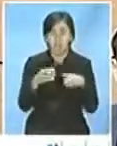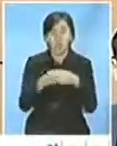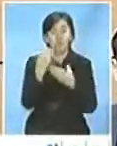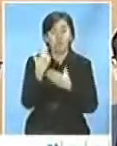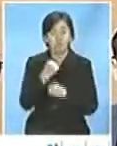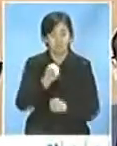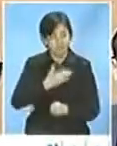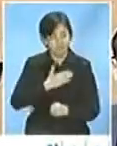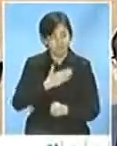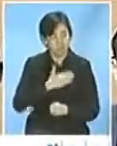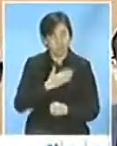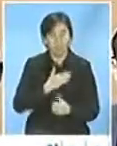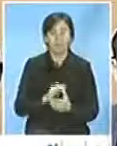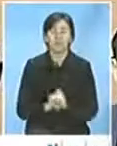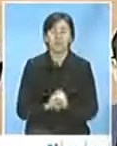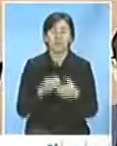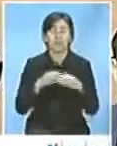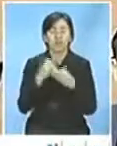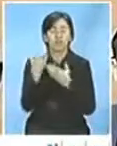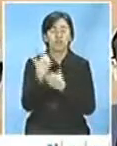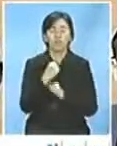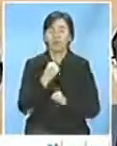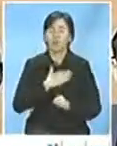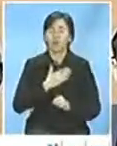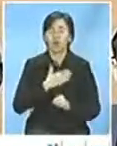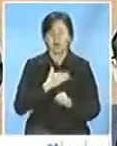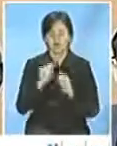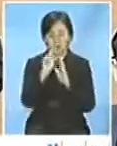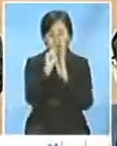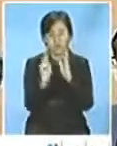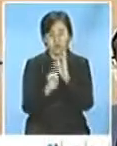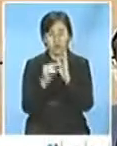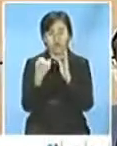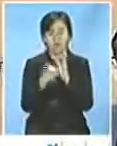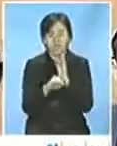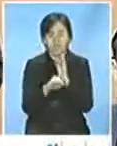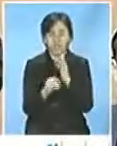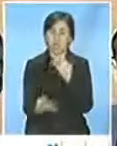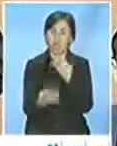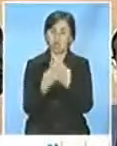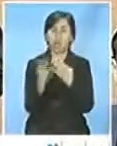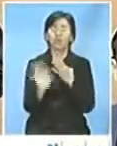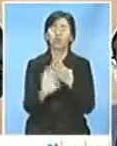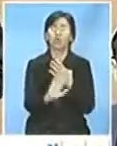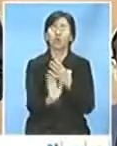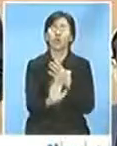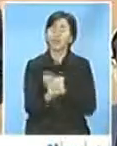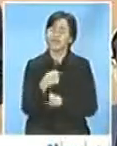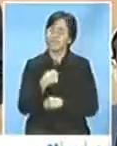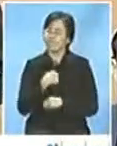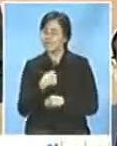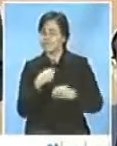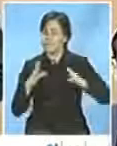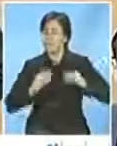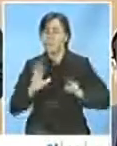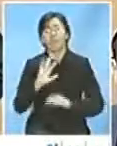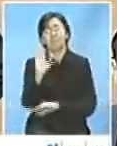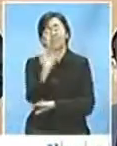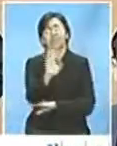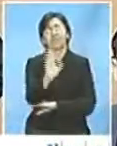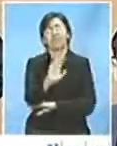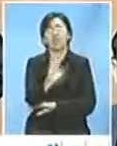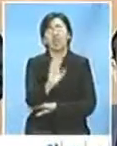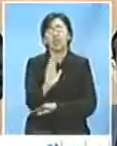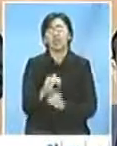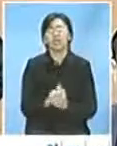ปัตย์ไม่ได้คัดค้านกฎหมายนิรโทษกรรมพรรคประชาธิปัตย์คัดค้